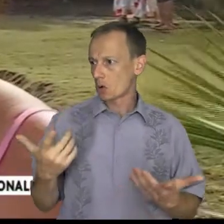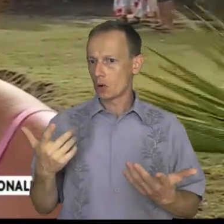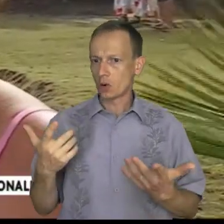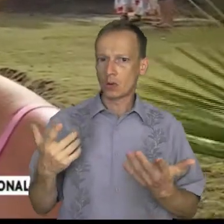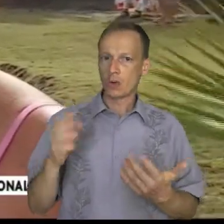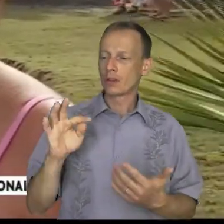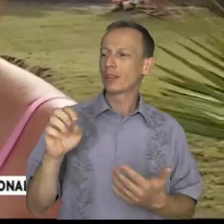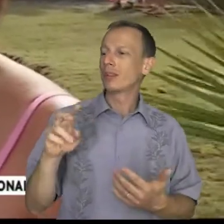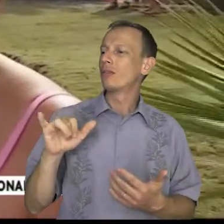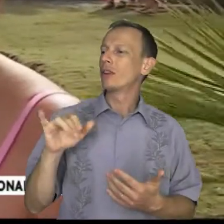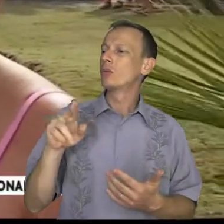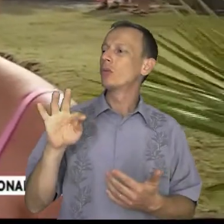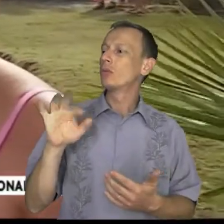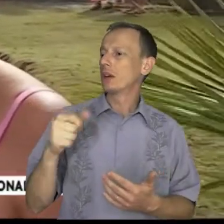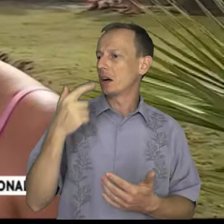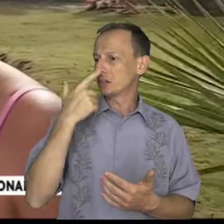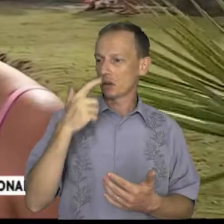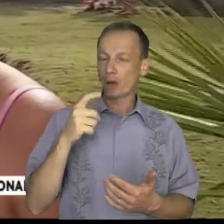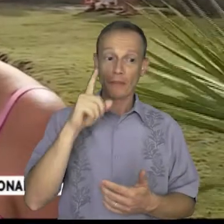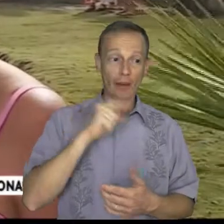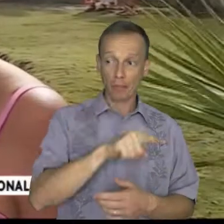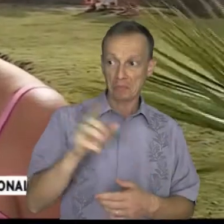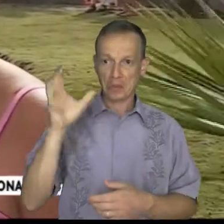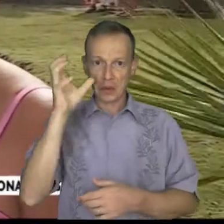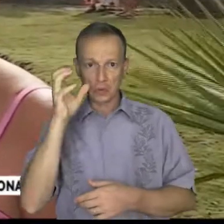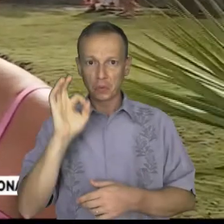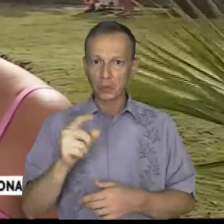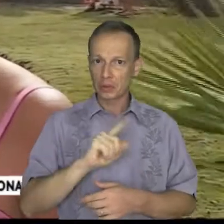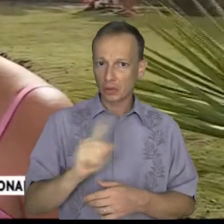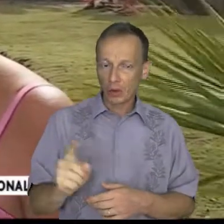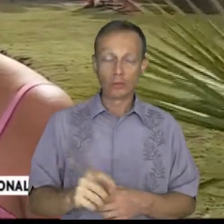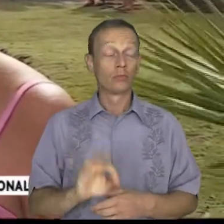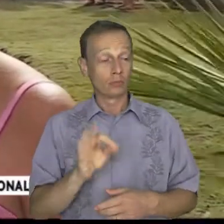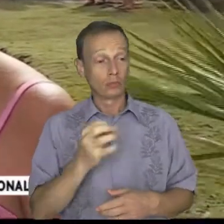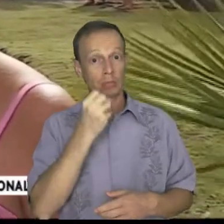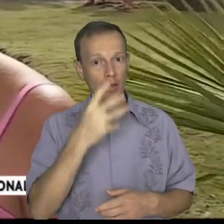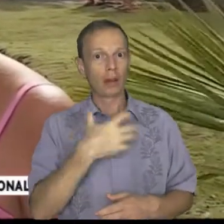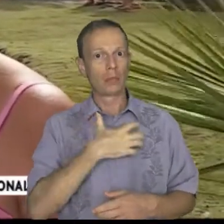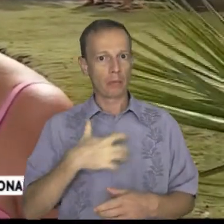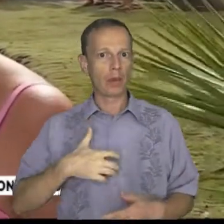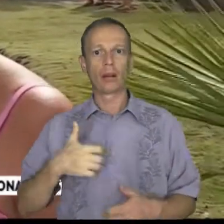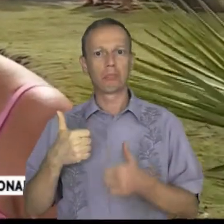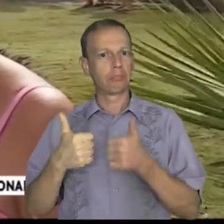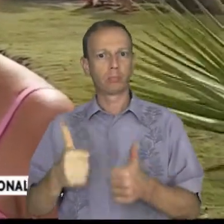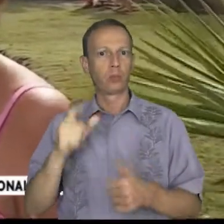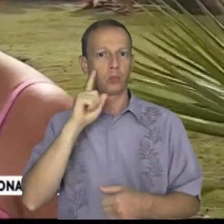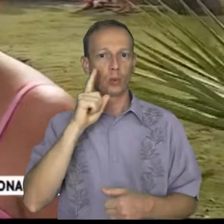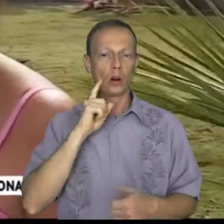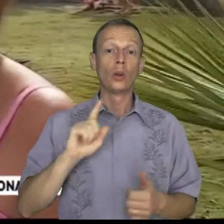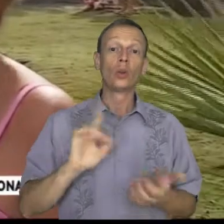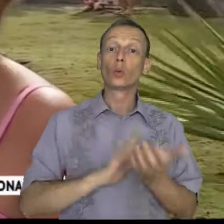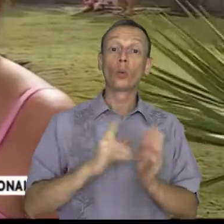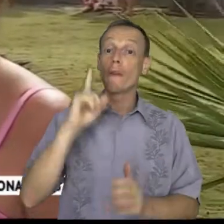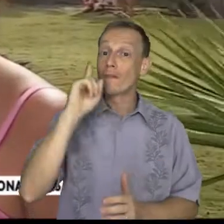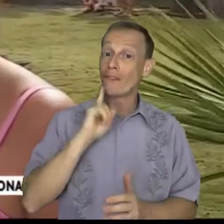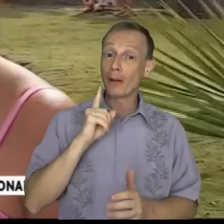es élue donc à Tevayuta. Est-ce qu'on entend, est-ce qu'on écoute l'avis des femmes dans votre conseil municipal? Ah oui, beaucoup. Et je